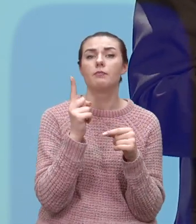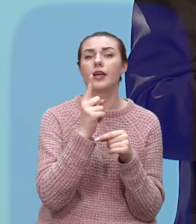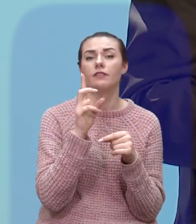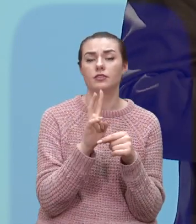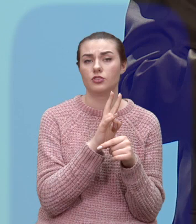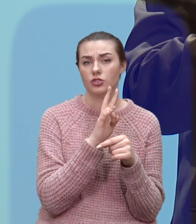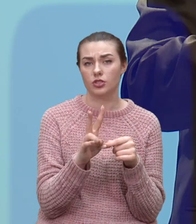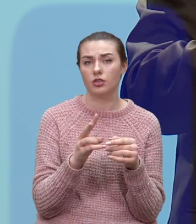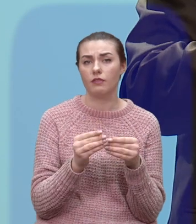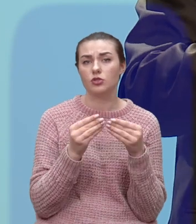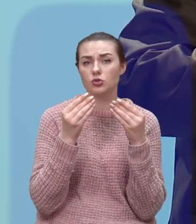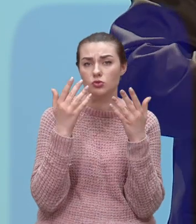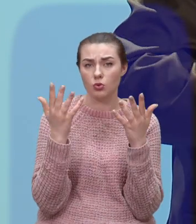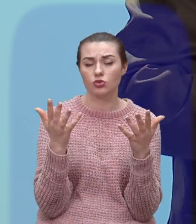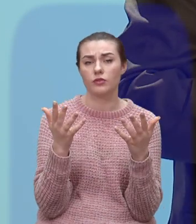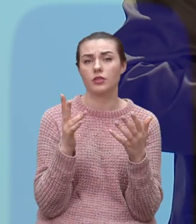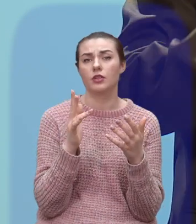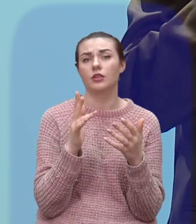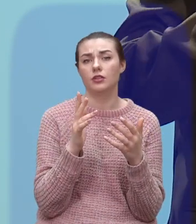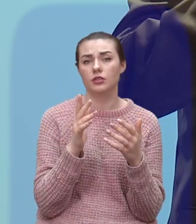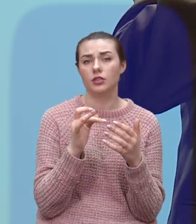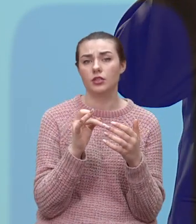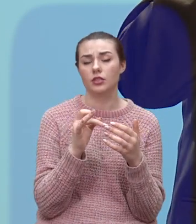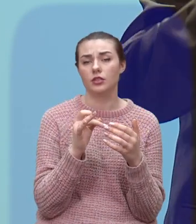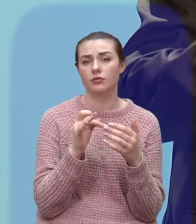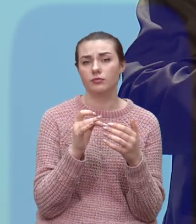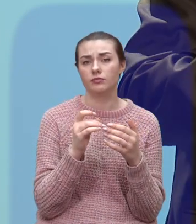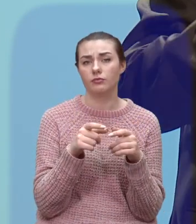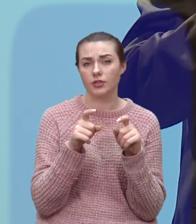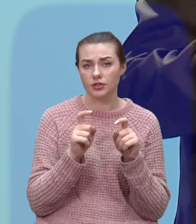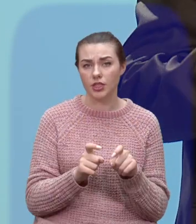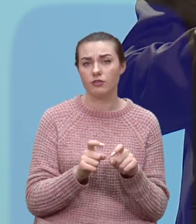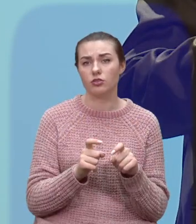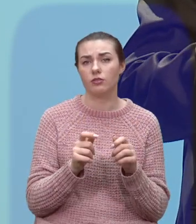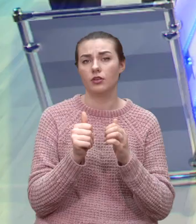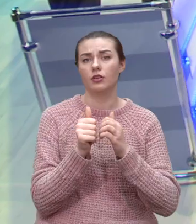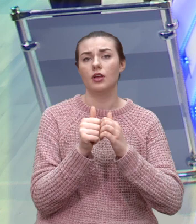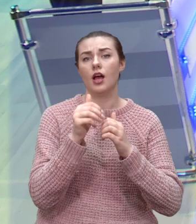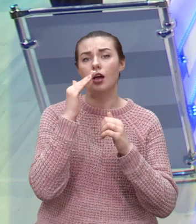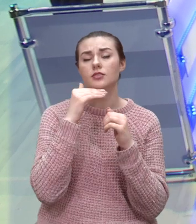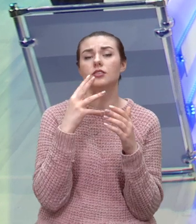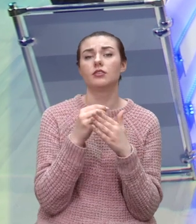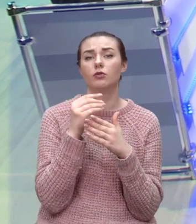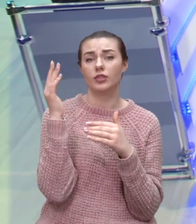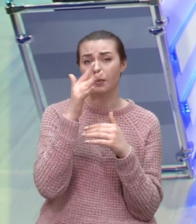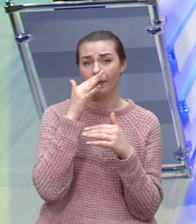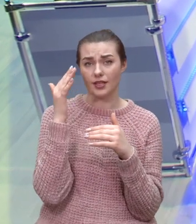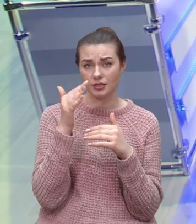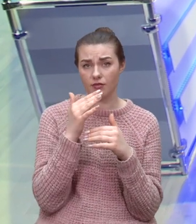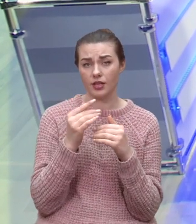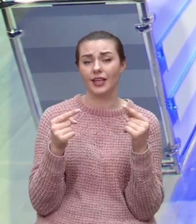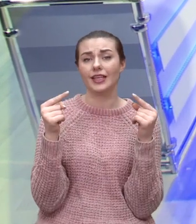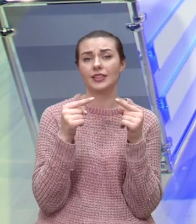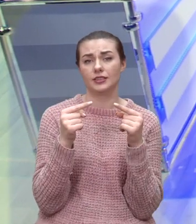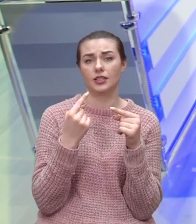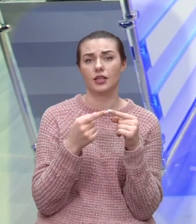первосвященника вознесшегося окна и осевшего одесную отца своего небесного да и